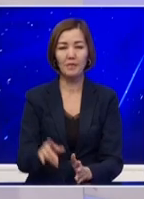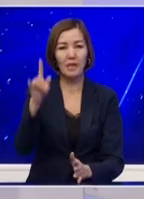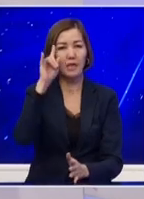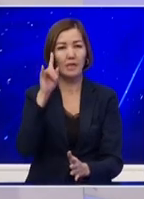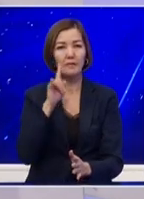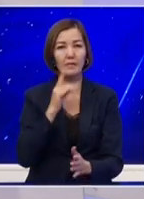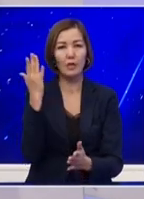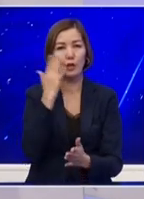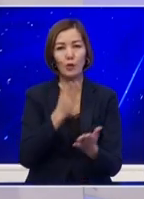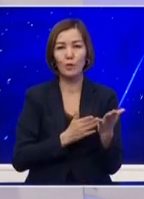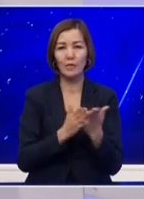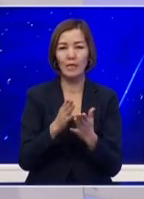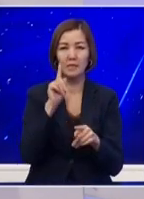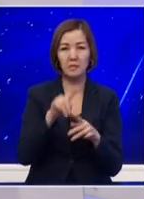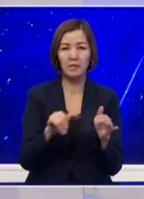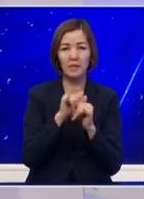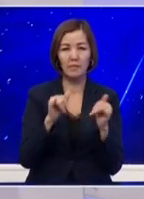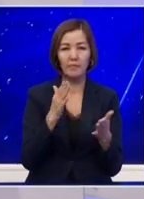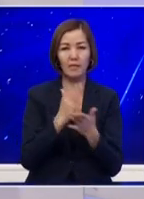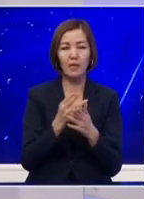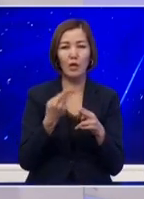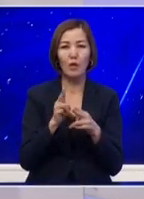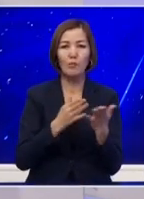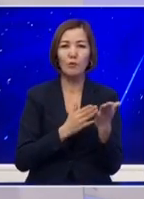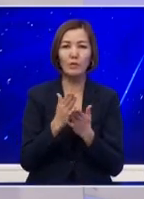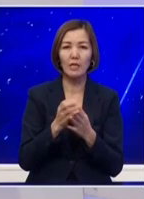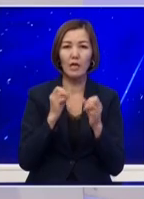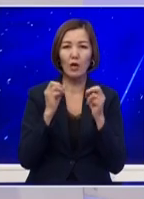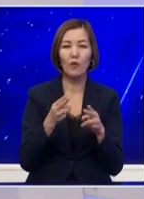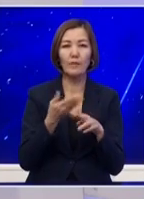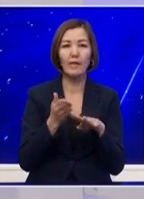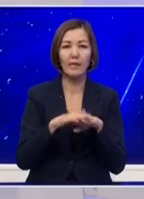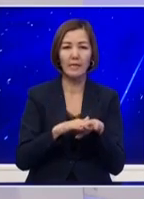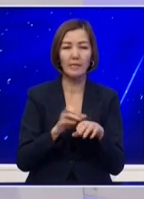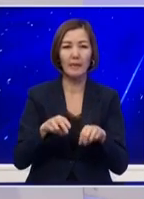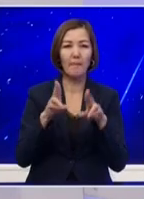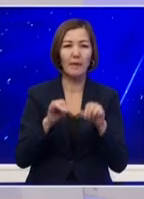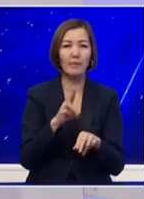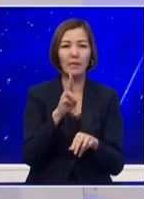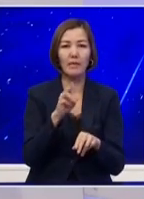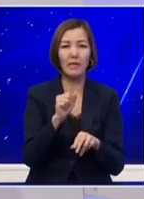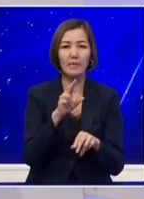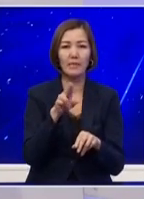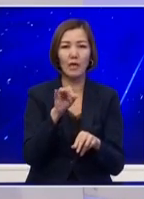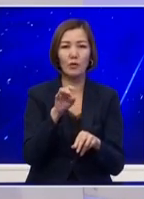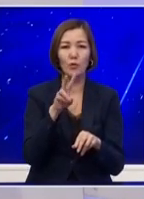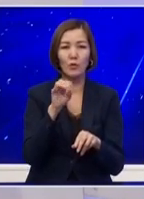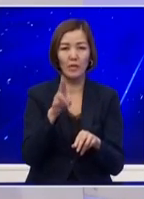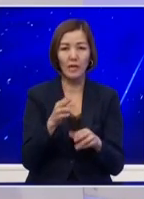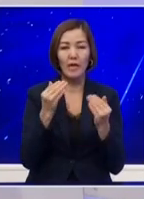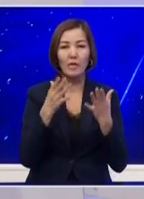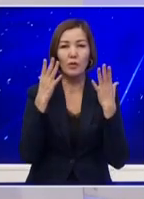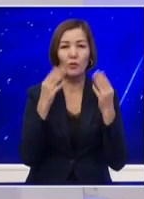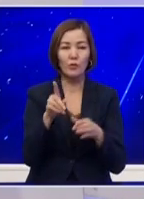Қазақстанның кино индустриясы қарқынды дамып келеді. Ал бұл саладағы аса қауіптері қиынды мамандық каскадерлік. Оған қазіргі